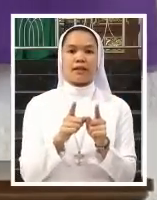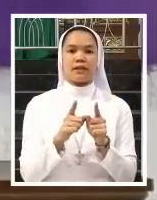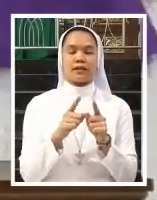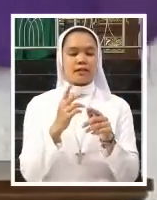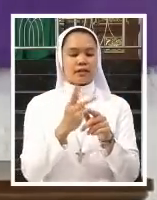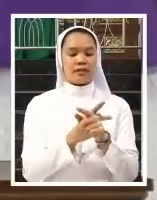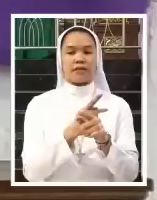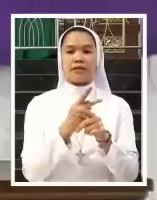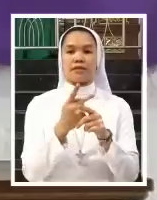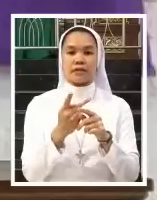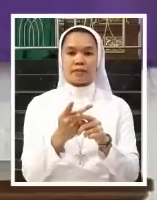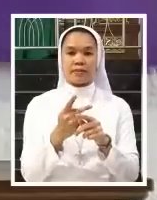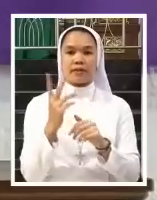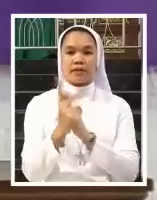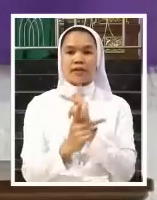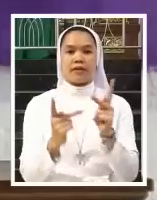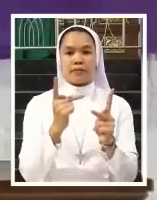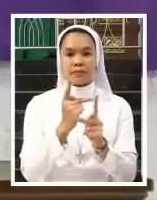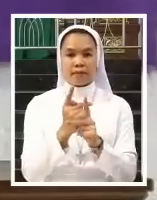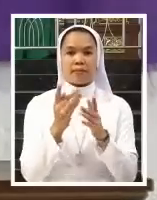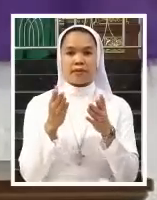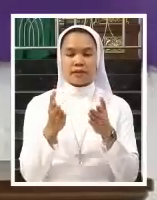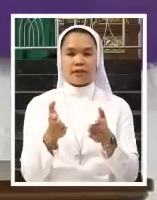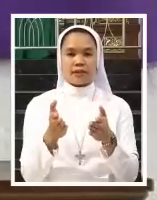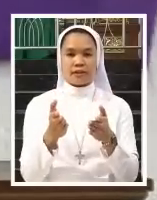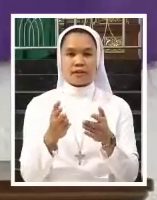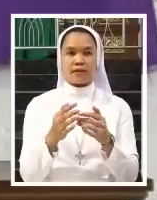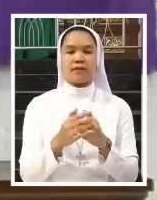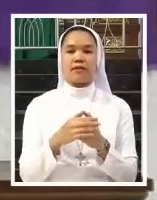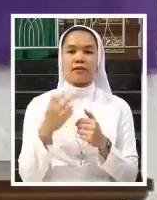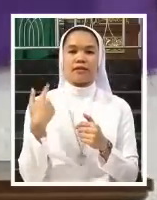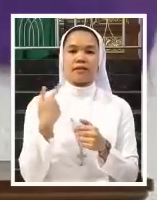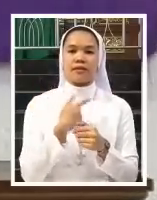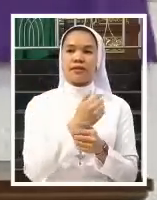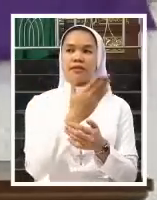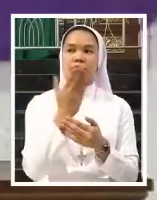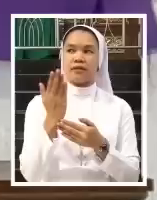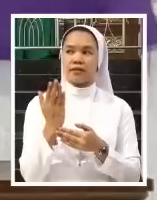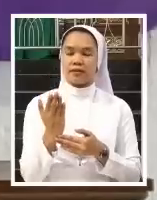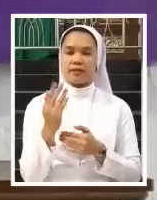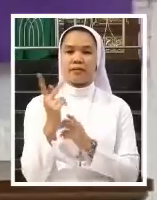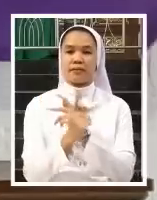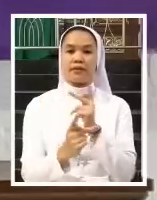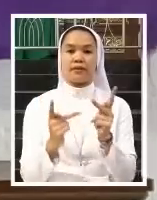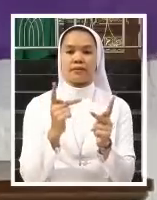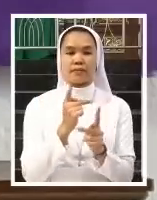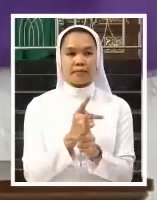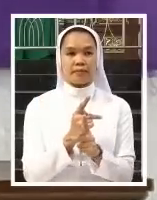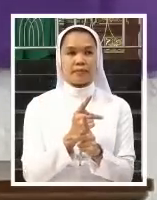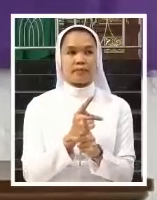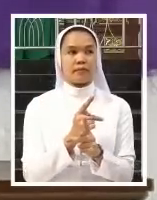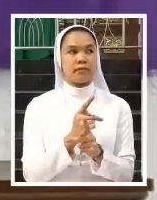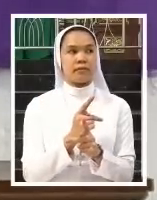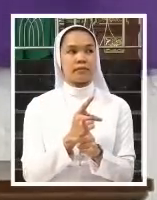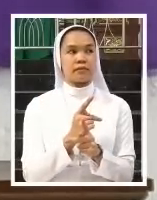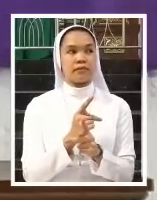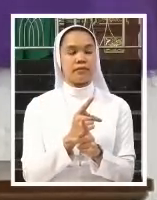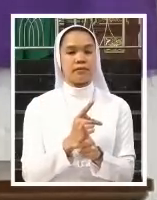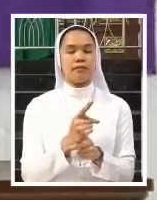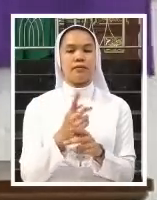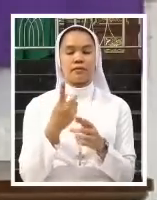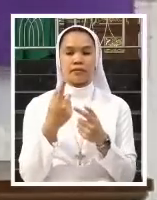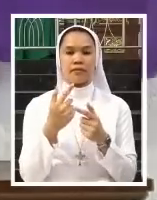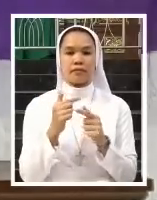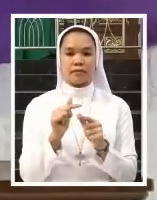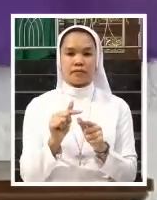mga tao na yaon sa irarom kan sa iyang pangataman. An mga mamamayo